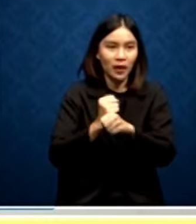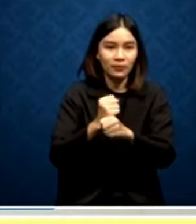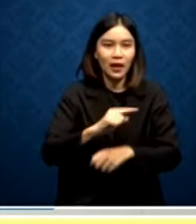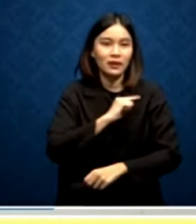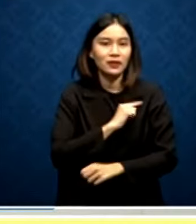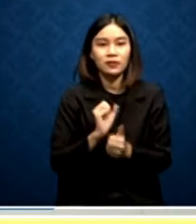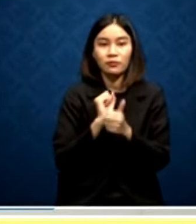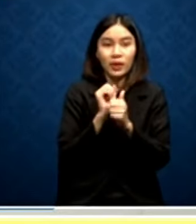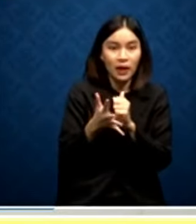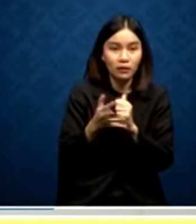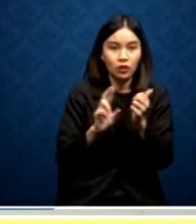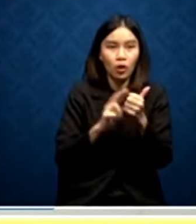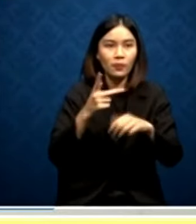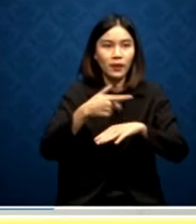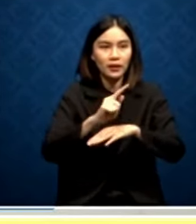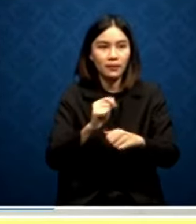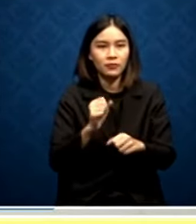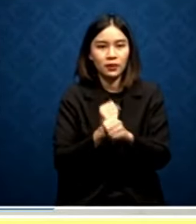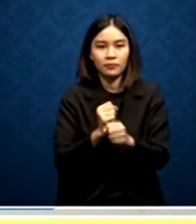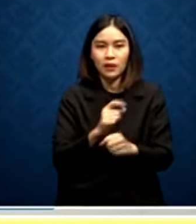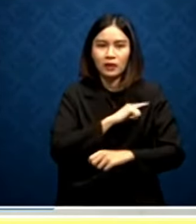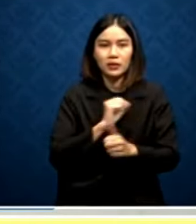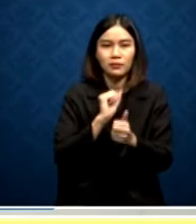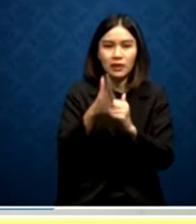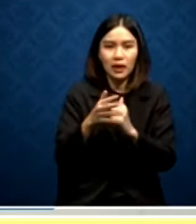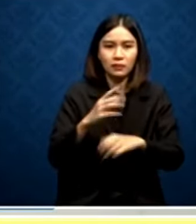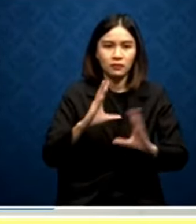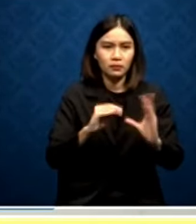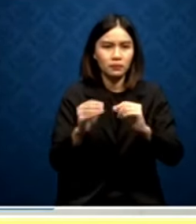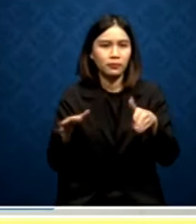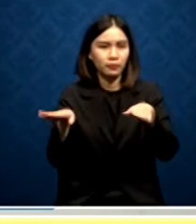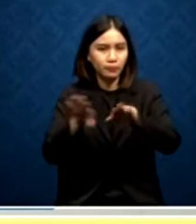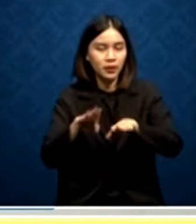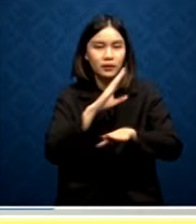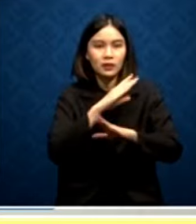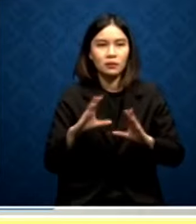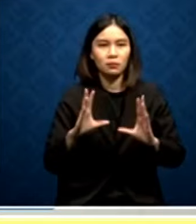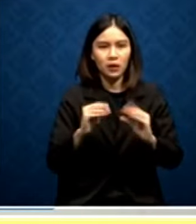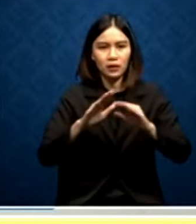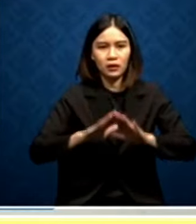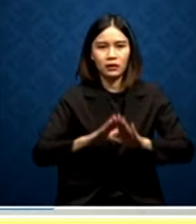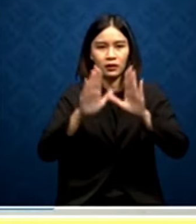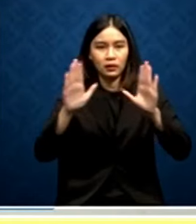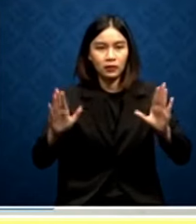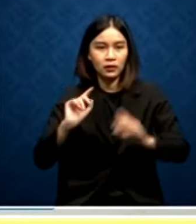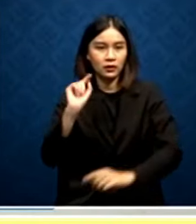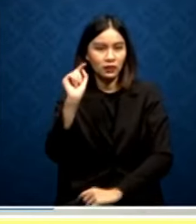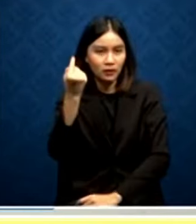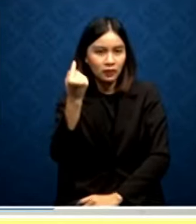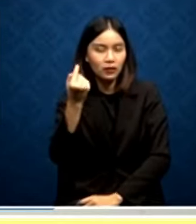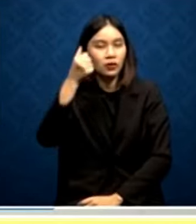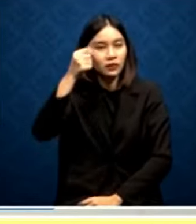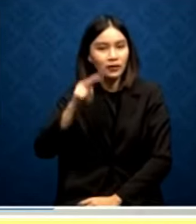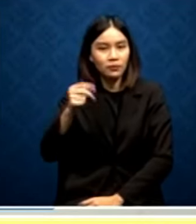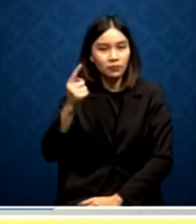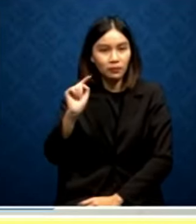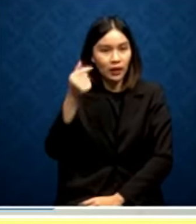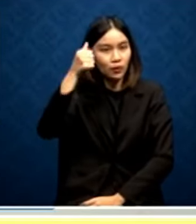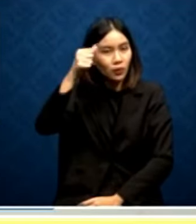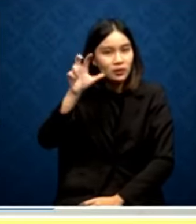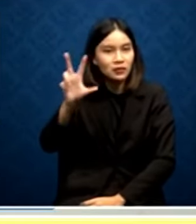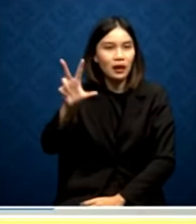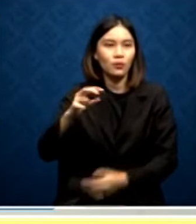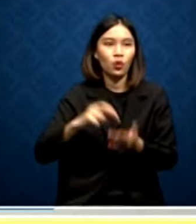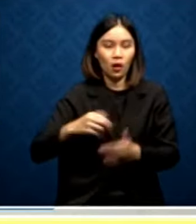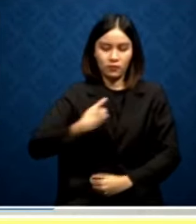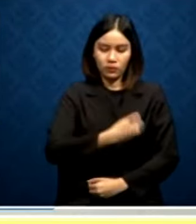รับงานไม่ทันก็ต้องปิดการประชุมถ้าจะเปิดประชุมใหม่ต้องนัดอีก 3วันครับท่านประธานครับเพราะอันนี้ก็คือ